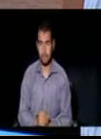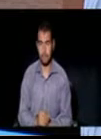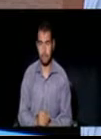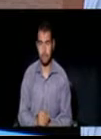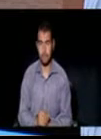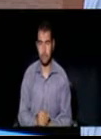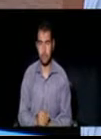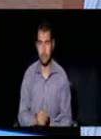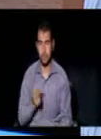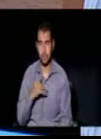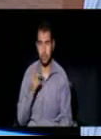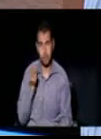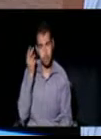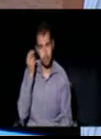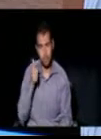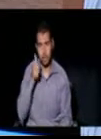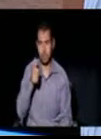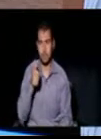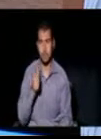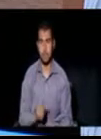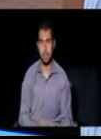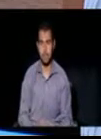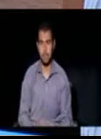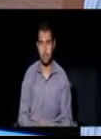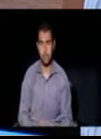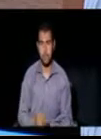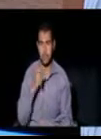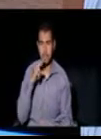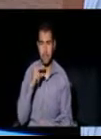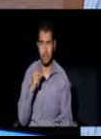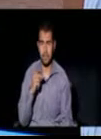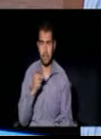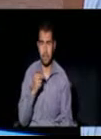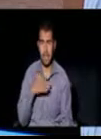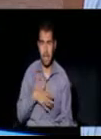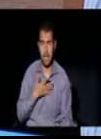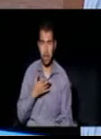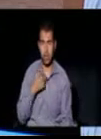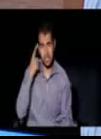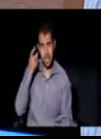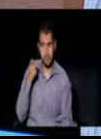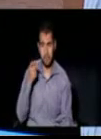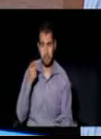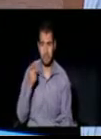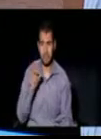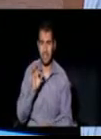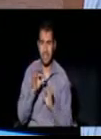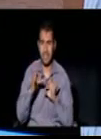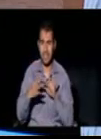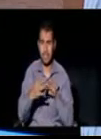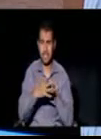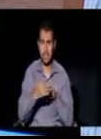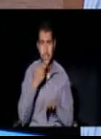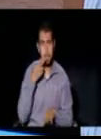يقدروا يبدعوا في اكتر من مجال. قمر كلميني عن بعض الصم اللي بتتعاملي معاهم، وصلوا لايه يعني؟ كلميني ادينا نماذج كده، عرفي الناس